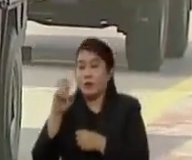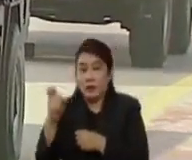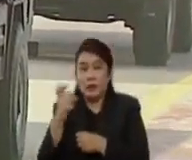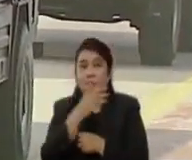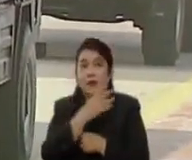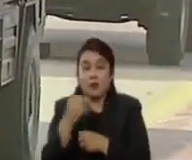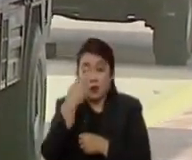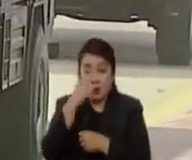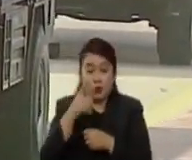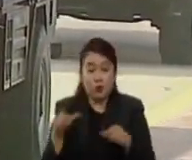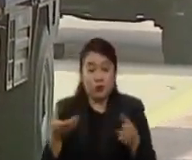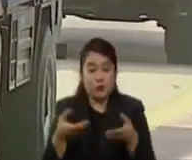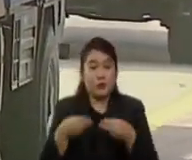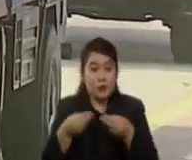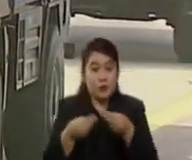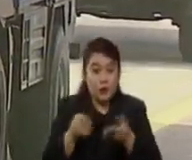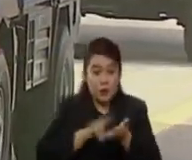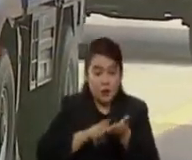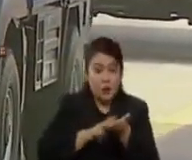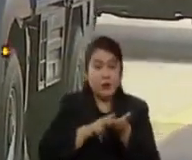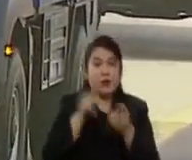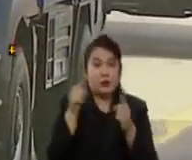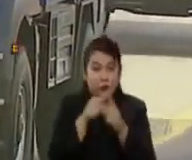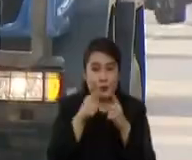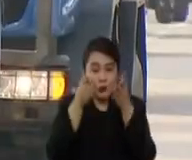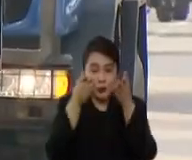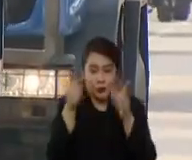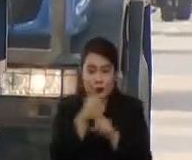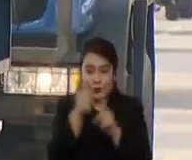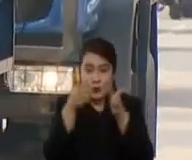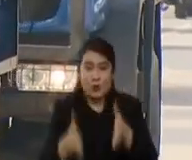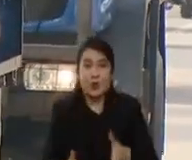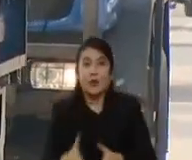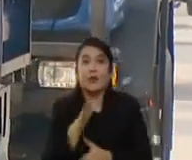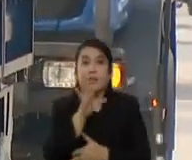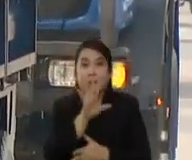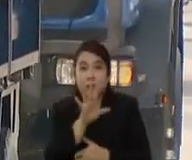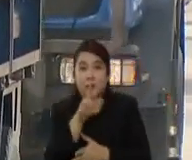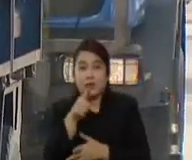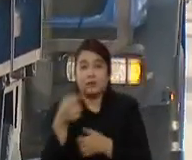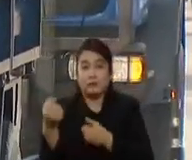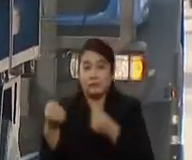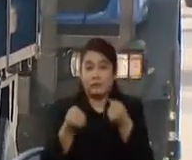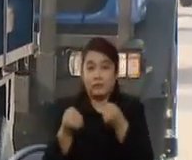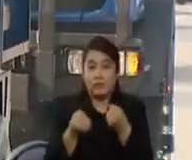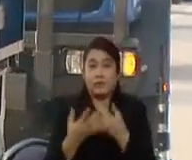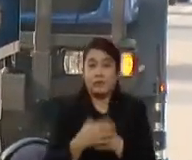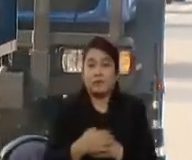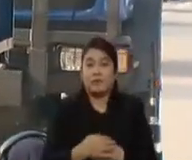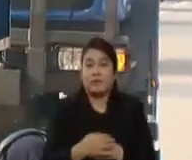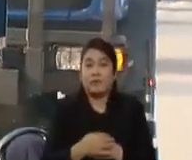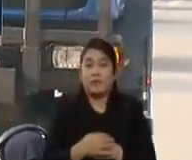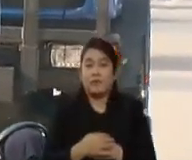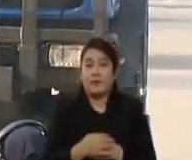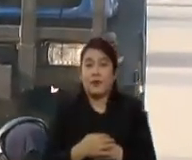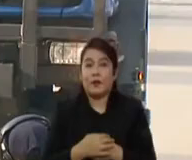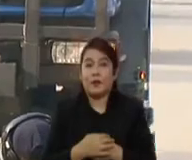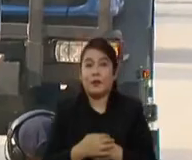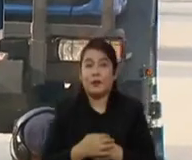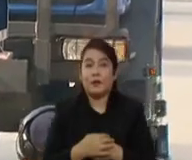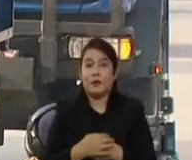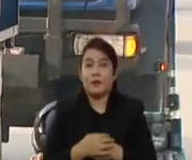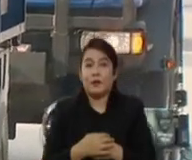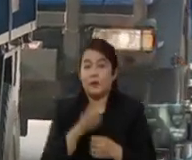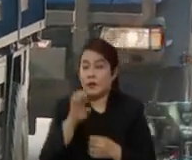bagi memberikan perkhidmatan rawatan kepada mangsa. 5 unit Heavy Rescue Vehicle model Tatra Man